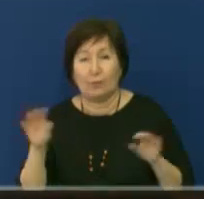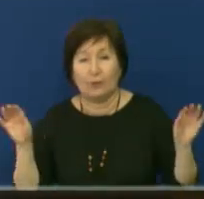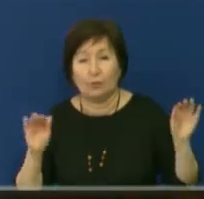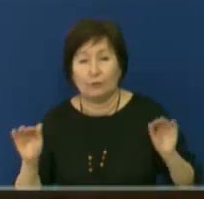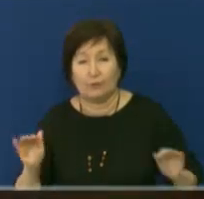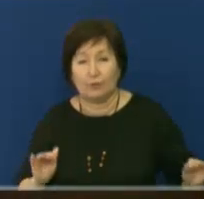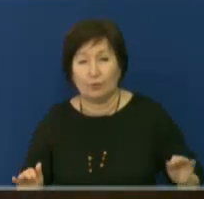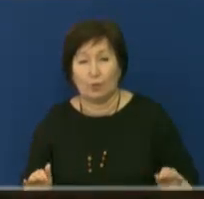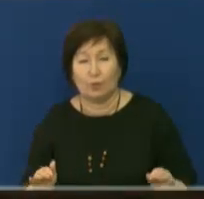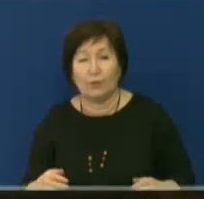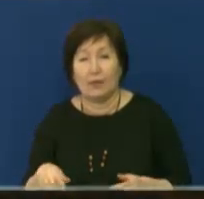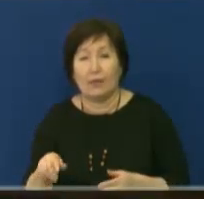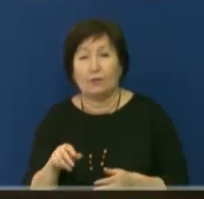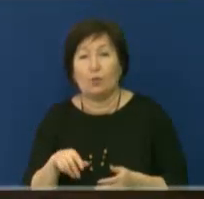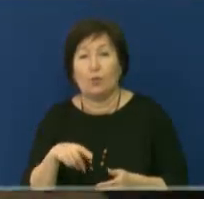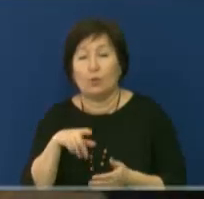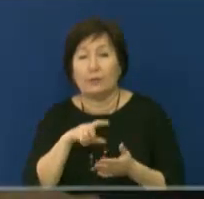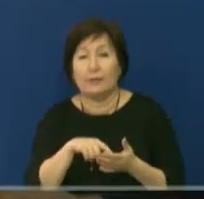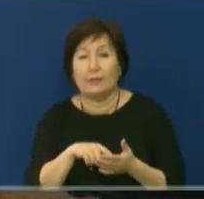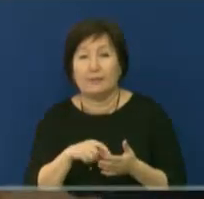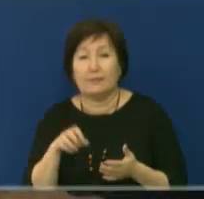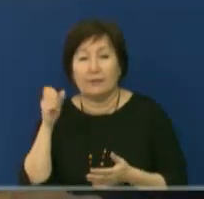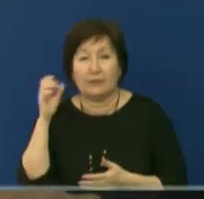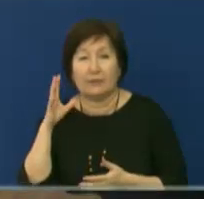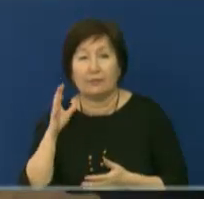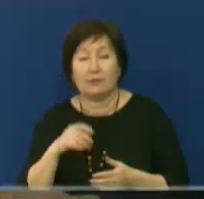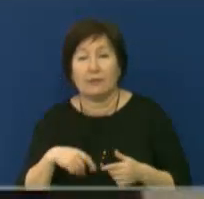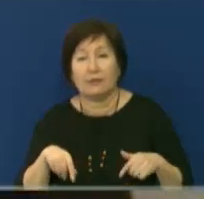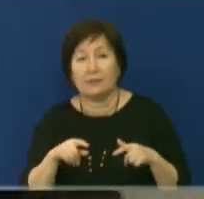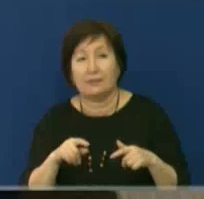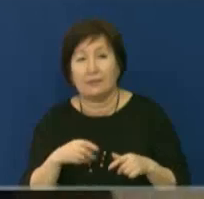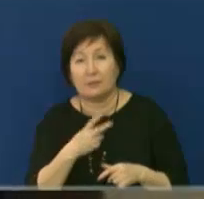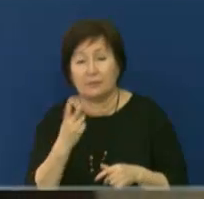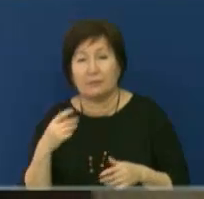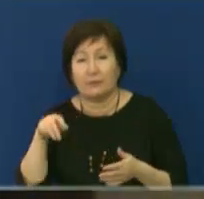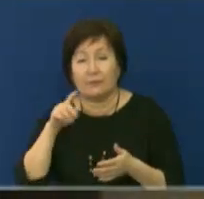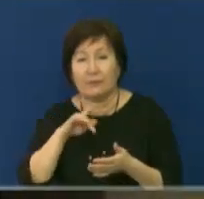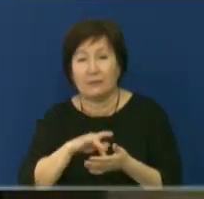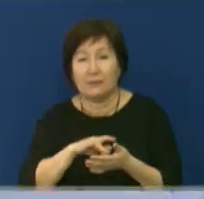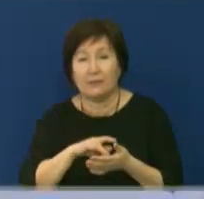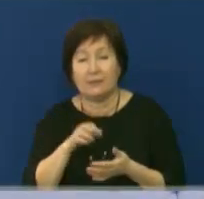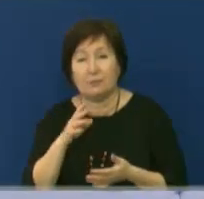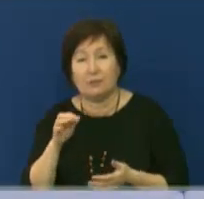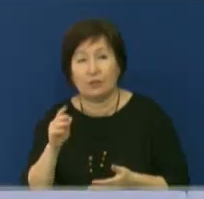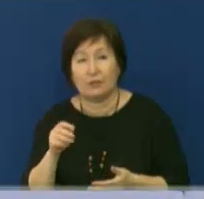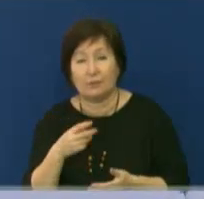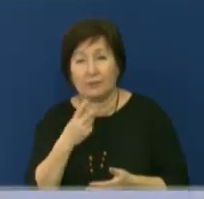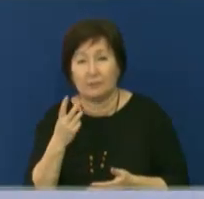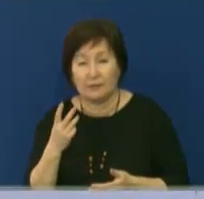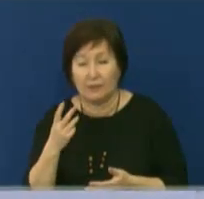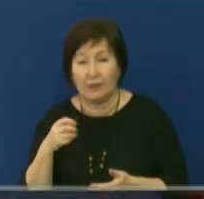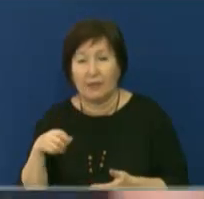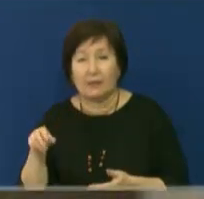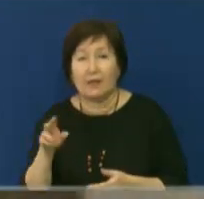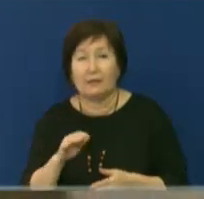жұмысымен танысты. Горсвет жауапкершілігі шектеулі серіктестігі базасындағы орталықта қаладағы барлық жарық нүктелері туралы ақпарат